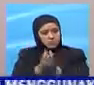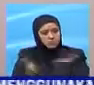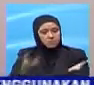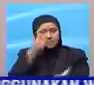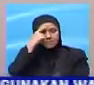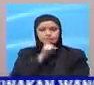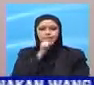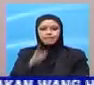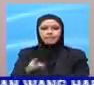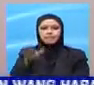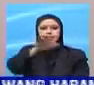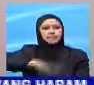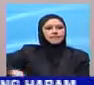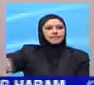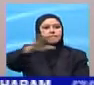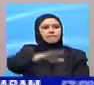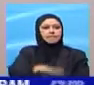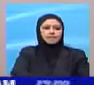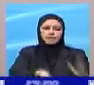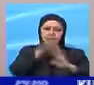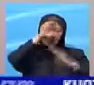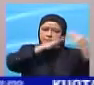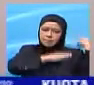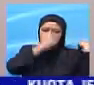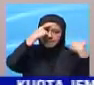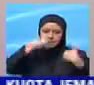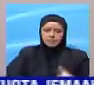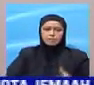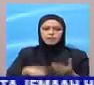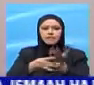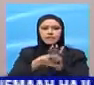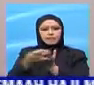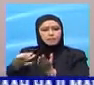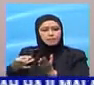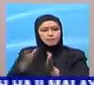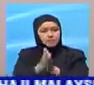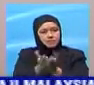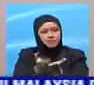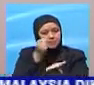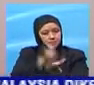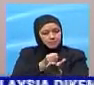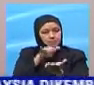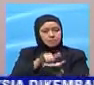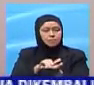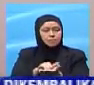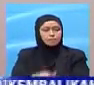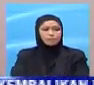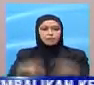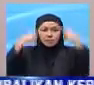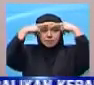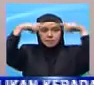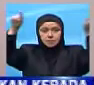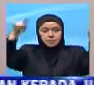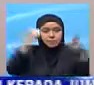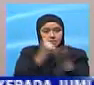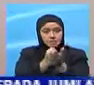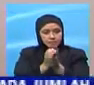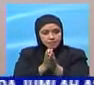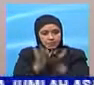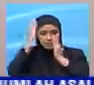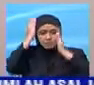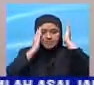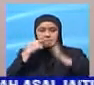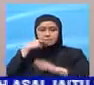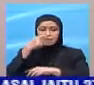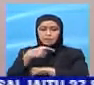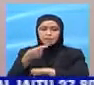lebih bertanggungjawab terhadap dokumen berkenaan. Menurut Ketua Pengarah Imigresen, Datuk Seri Mustafa Ali, pihaknya telah berbincang